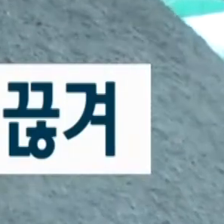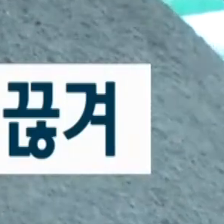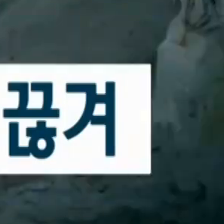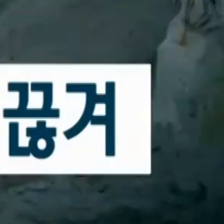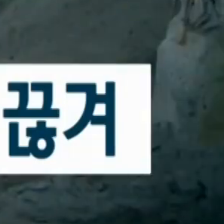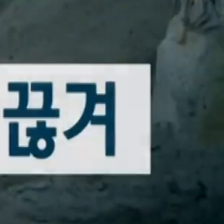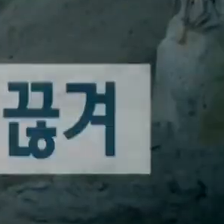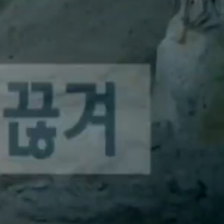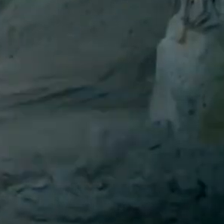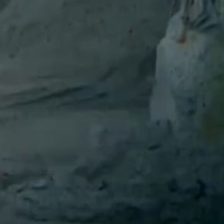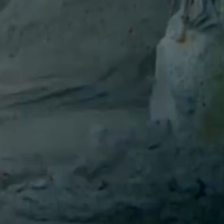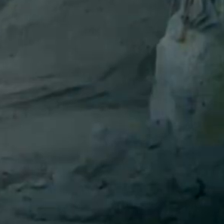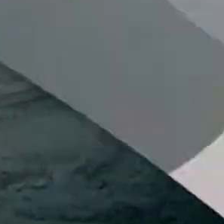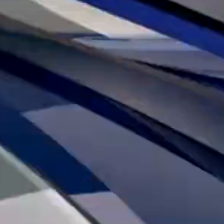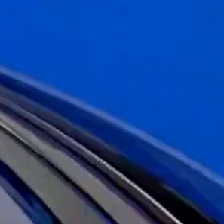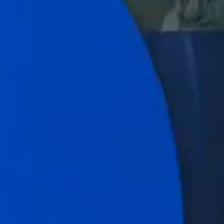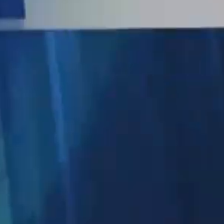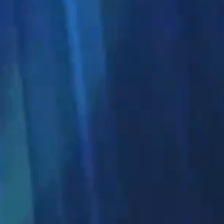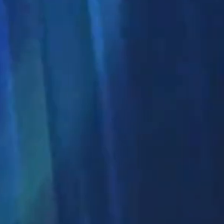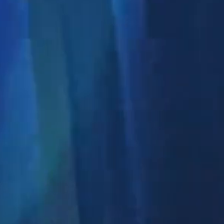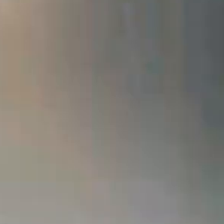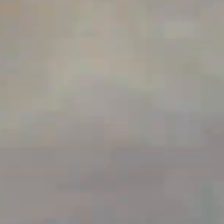공급이 끊겼기 때문입니다.